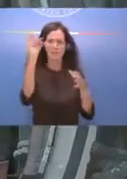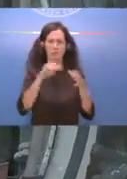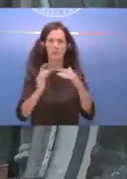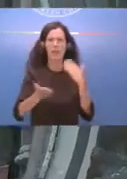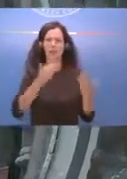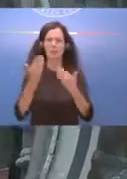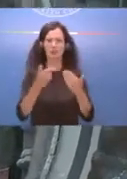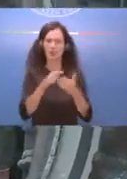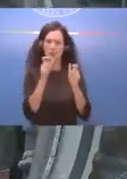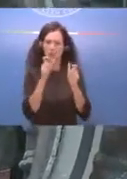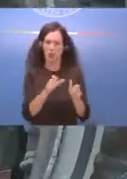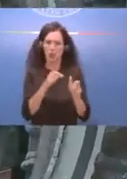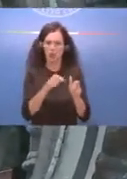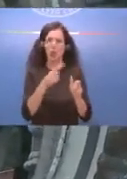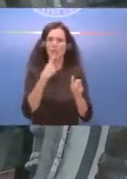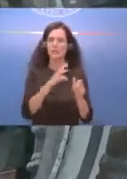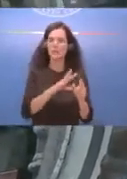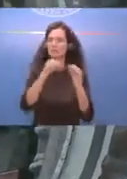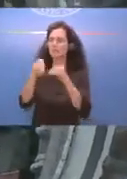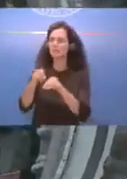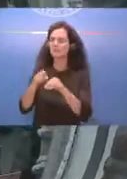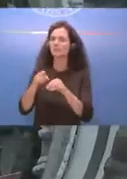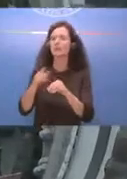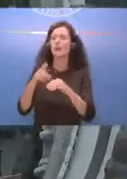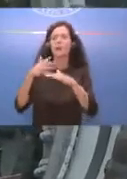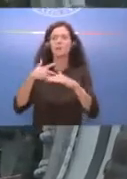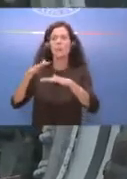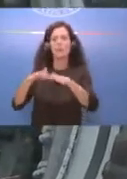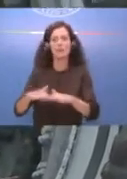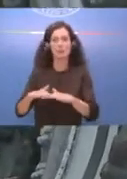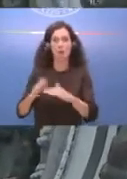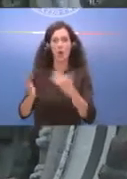emergency in this way